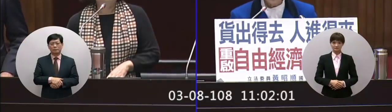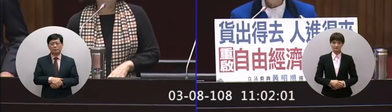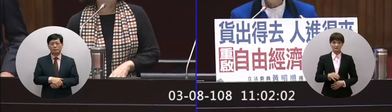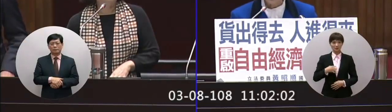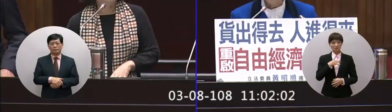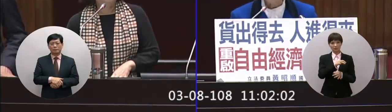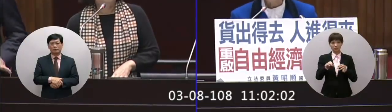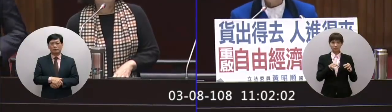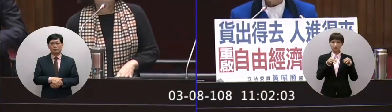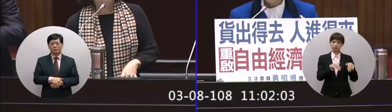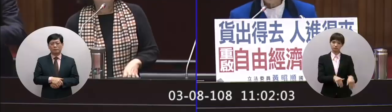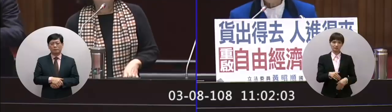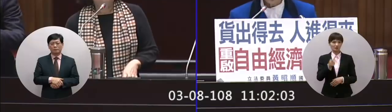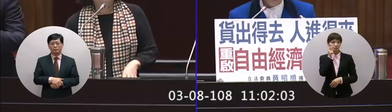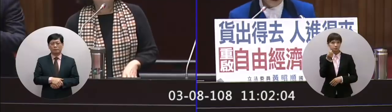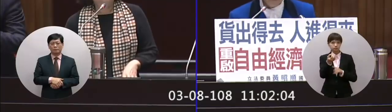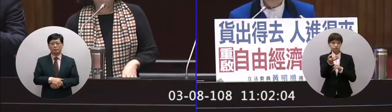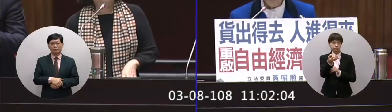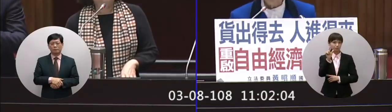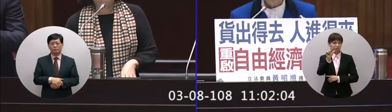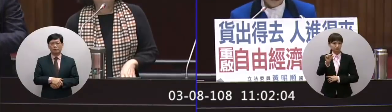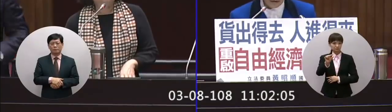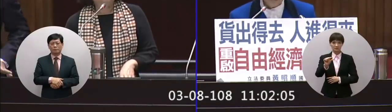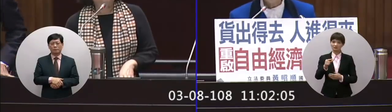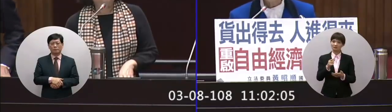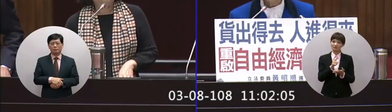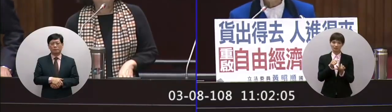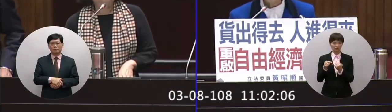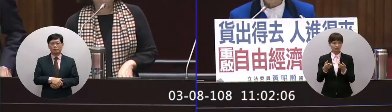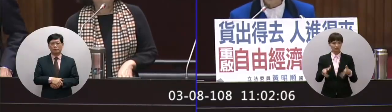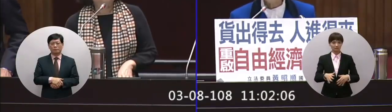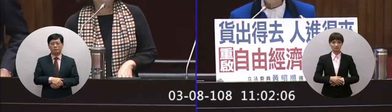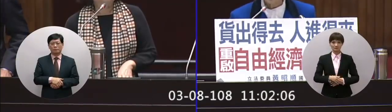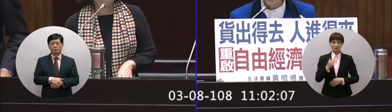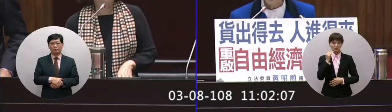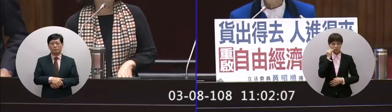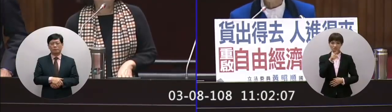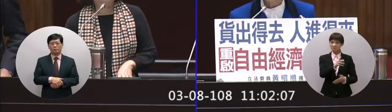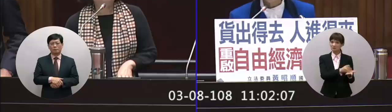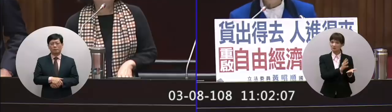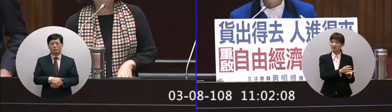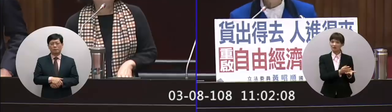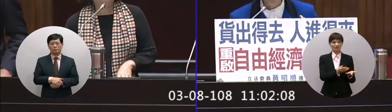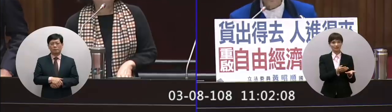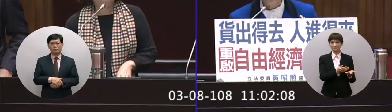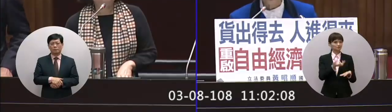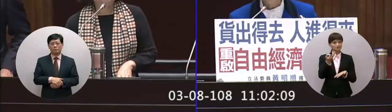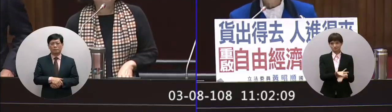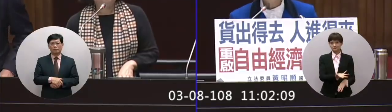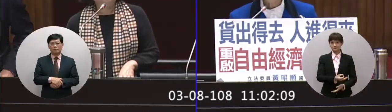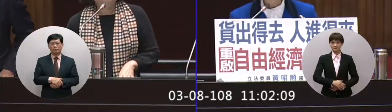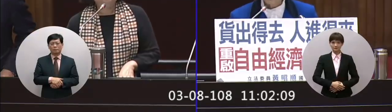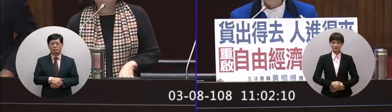一直就是低薪等等，如果我们的面向只是用这种方式来处理，我们是不够